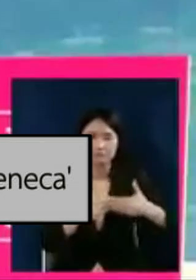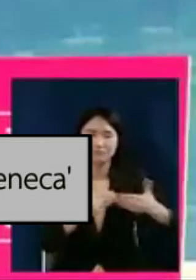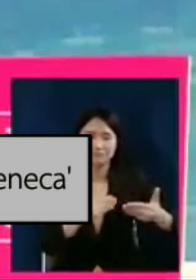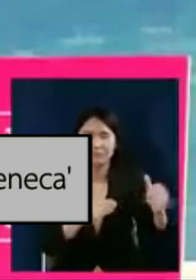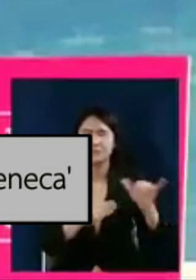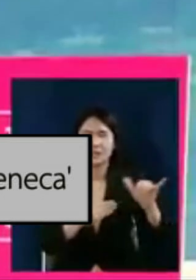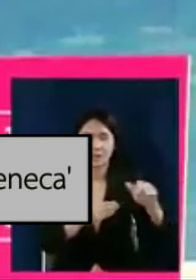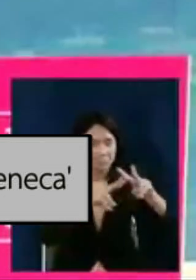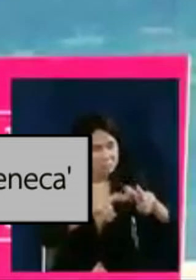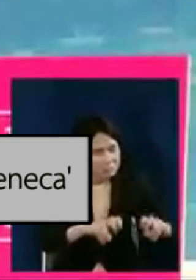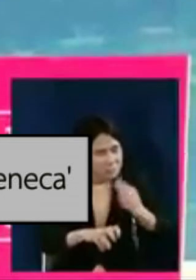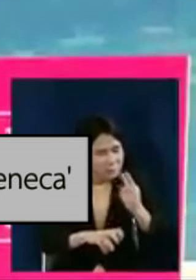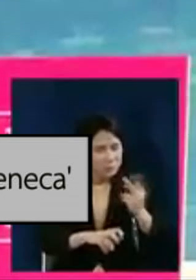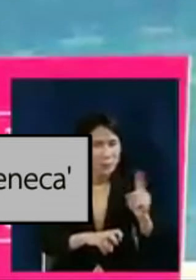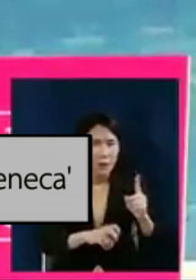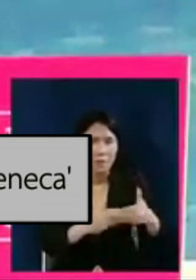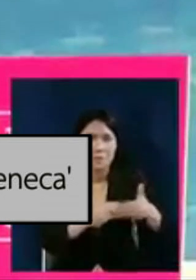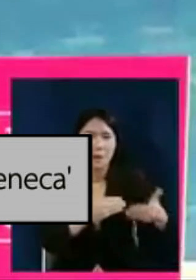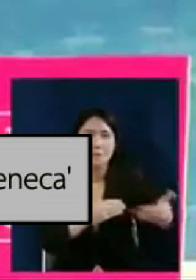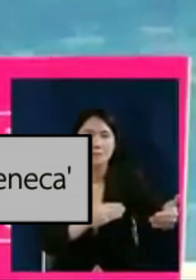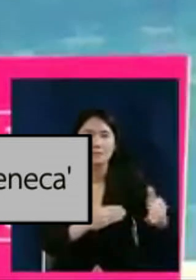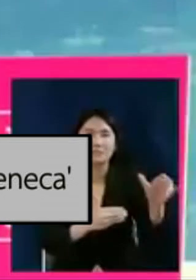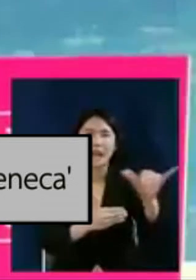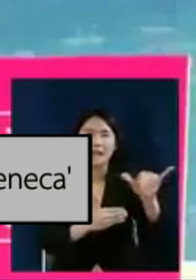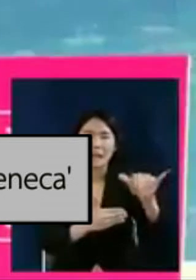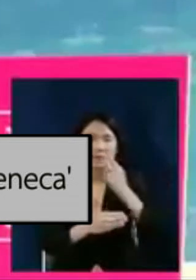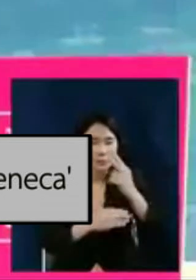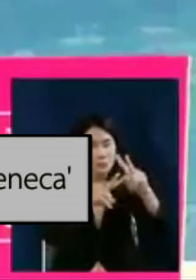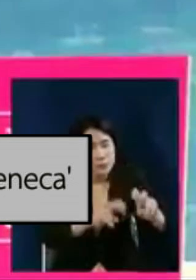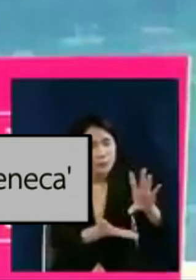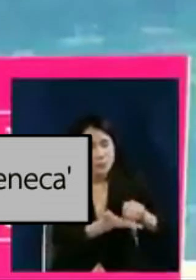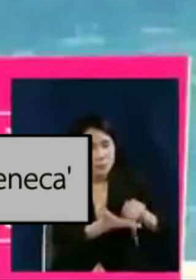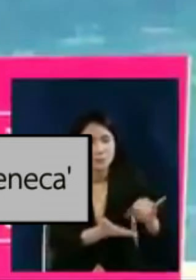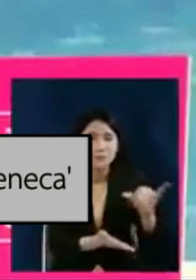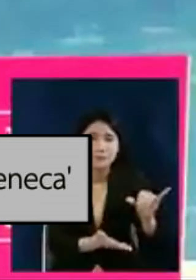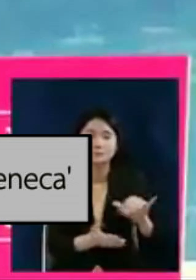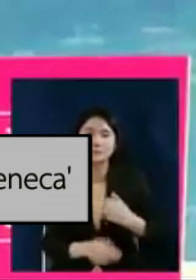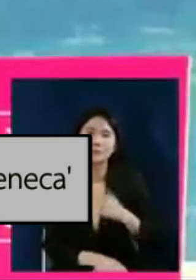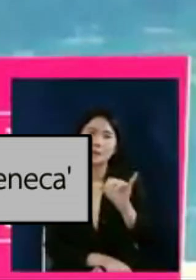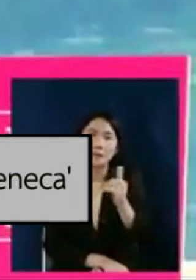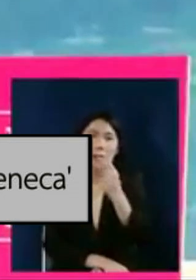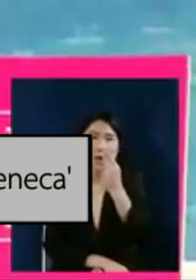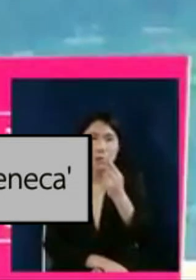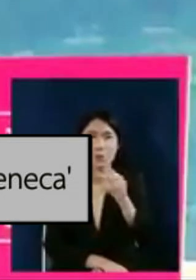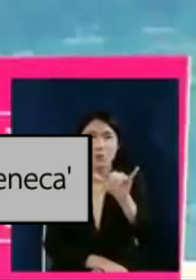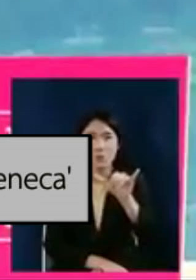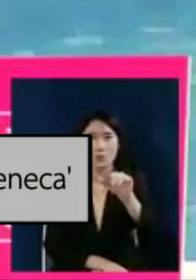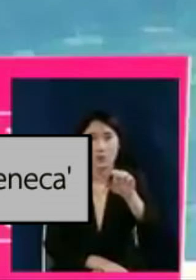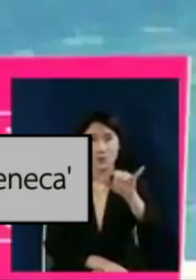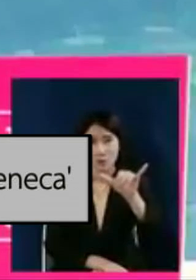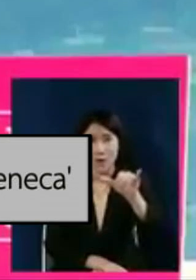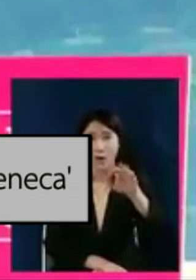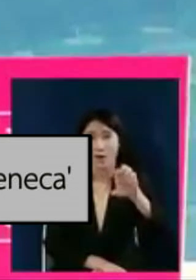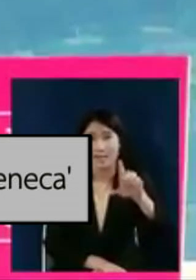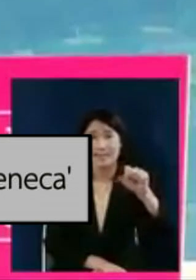ยังแค่อยู่ในเฟสที่ 3ต้นเท่านั้นเองนะครับเช่นว่าอาจจะให้ยีสต์เป็นตัวสร้างโปรตีนขึ้นมา